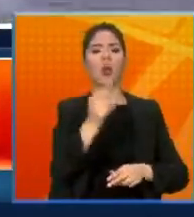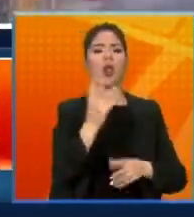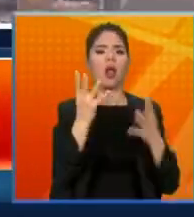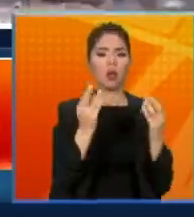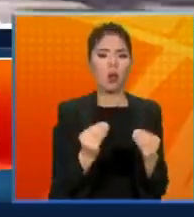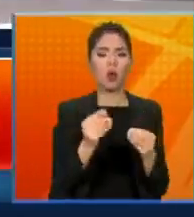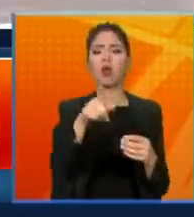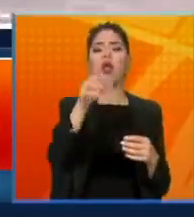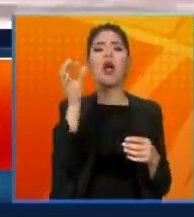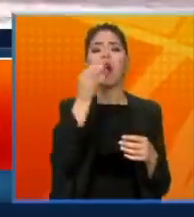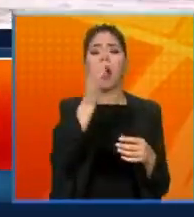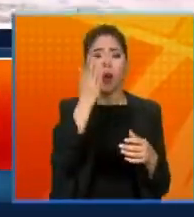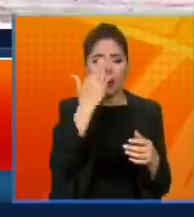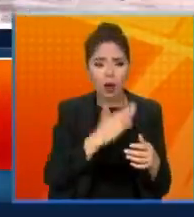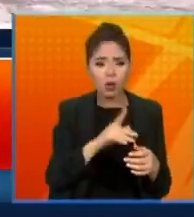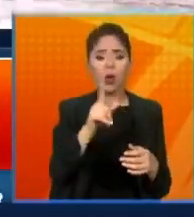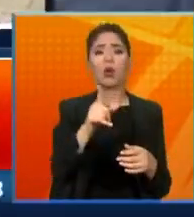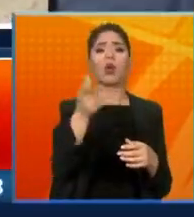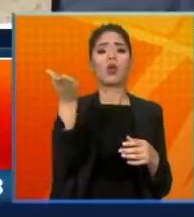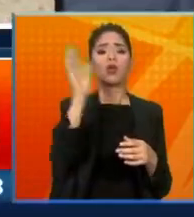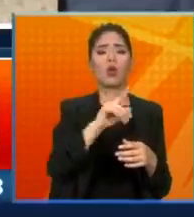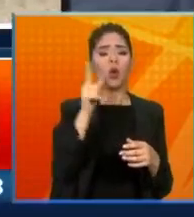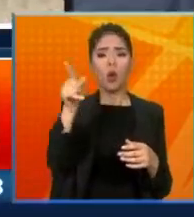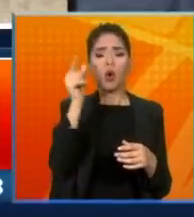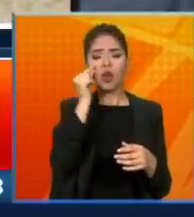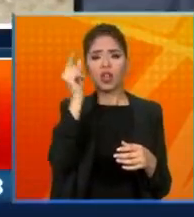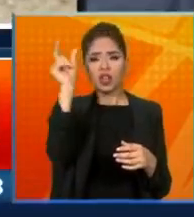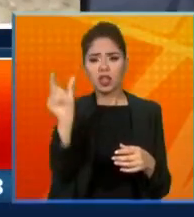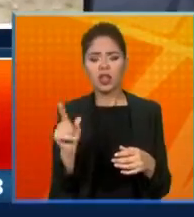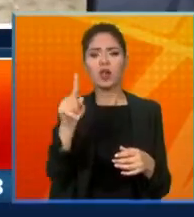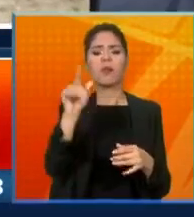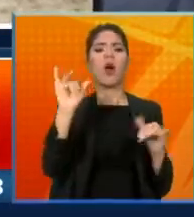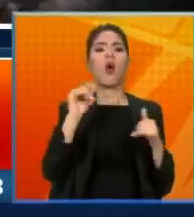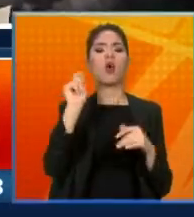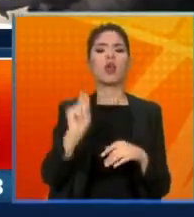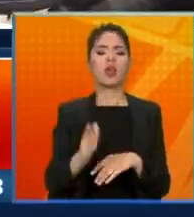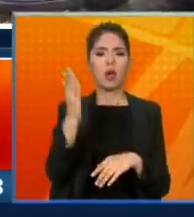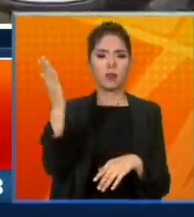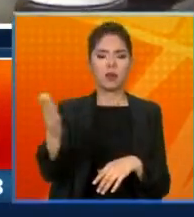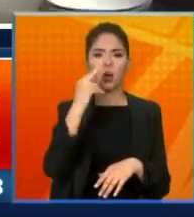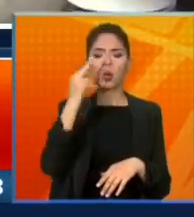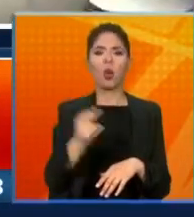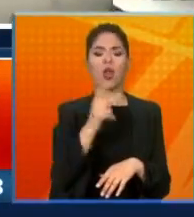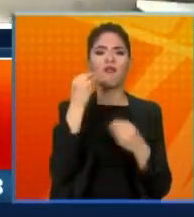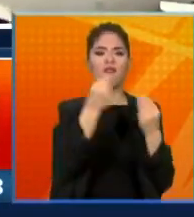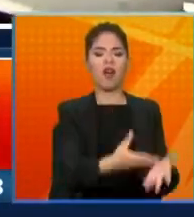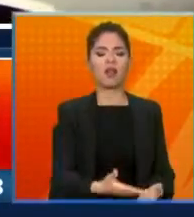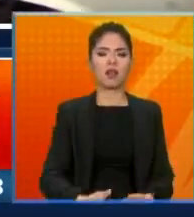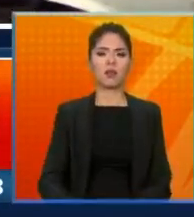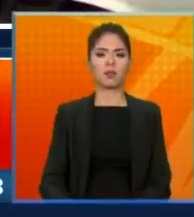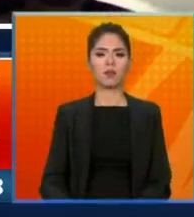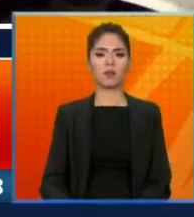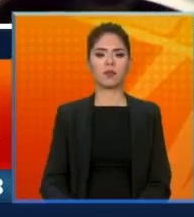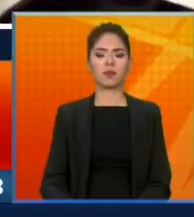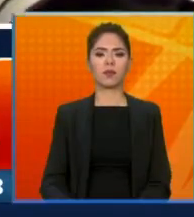dolandırıldıklarından haberleri yoktu. Çünkü dolandırıcı şahıs bu şekilde bir oyun kurgulamıştı. Herkesten aynı sistemde en sonunda çok